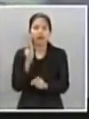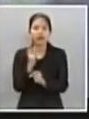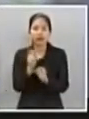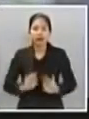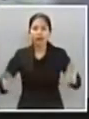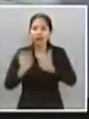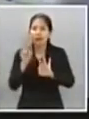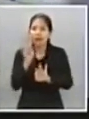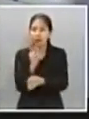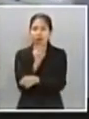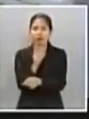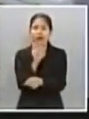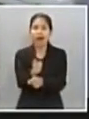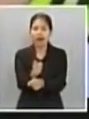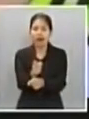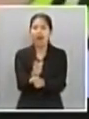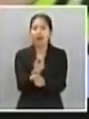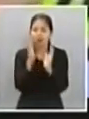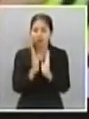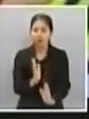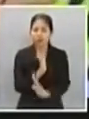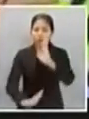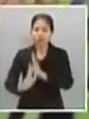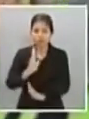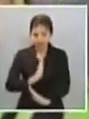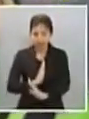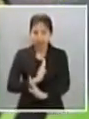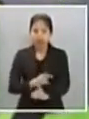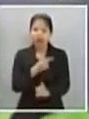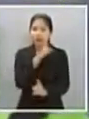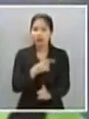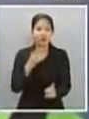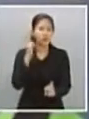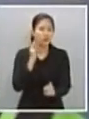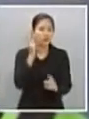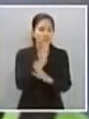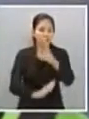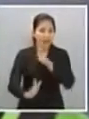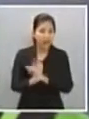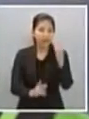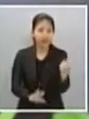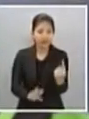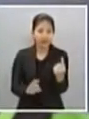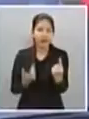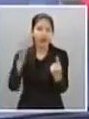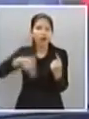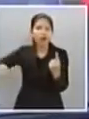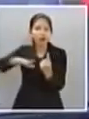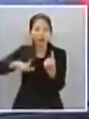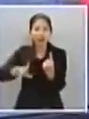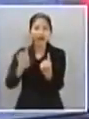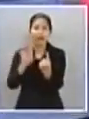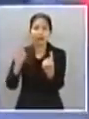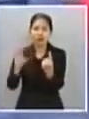ตราคนพิการ1คนต่อลูกจ้างทั่วไป100คน1ต่อ100โดยมีการเพิ่มแรงจูงใจนะครับโดย